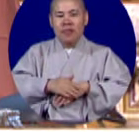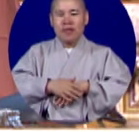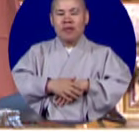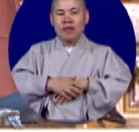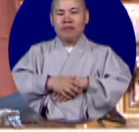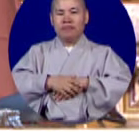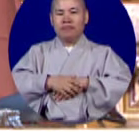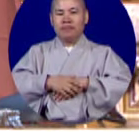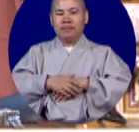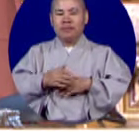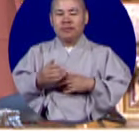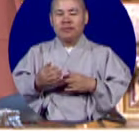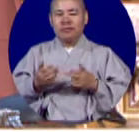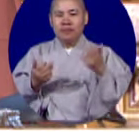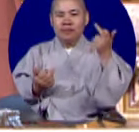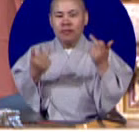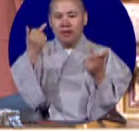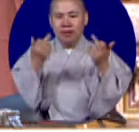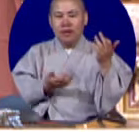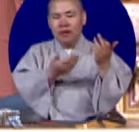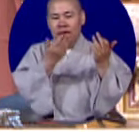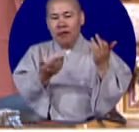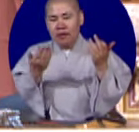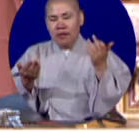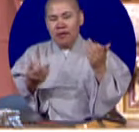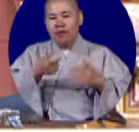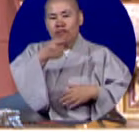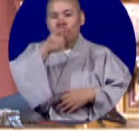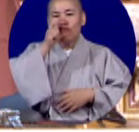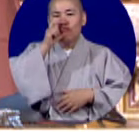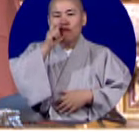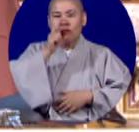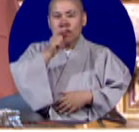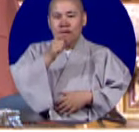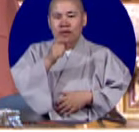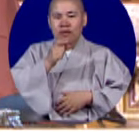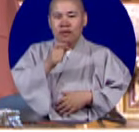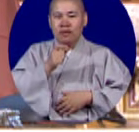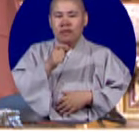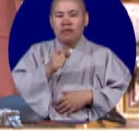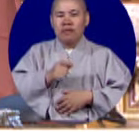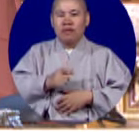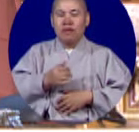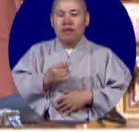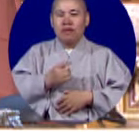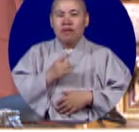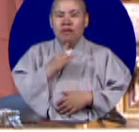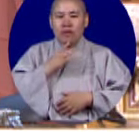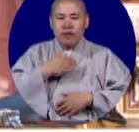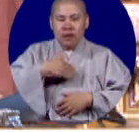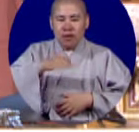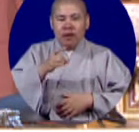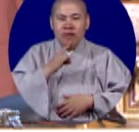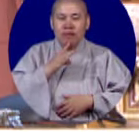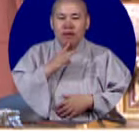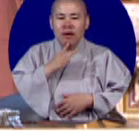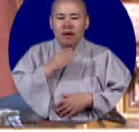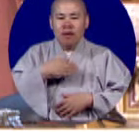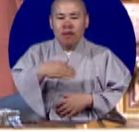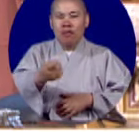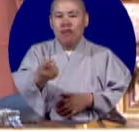여산수류가 산에 흐르는 물이 여산수류가 유거불기라 오직 가기만 하고 돌아오진 않는다.